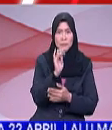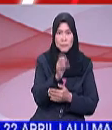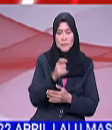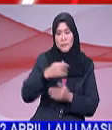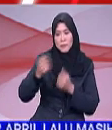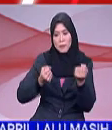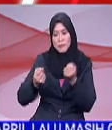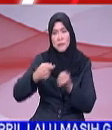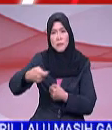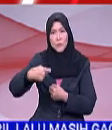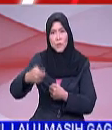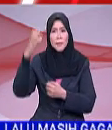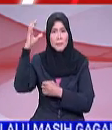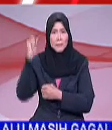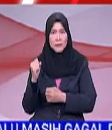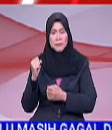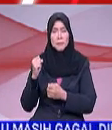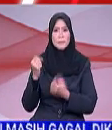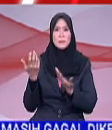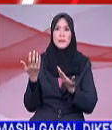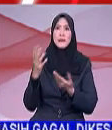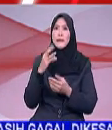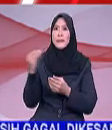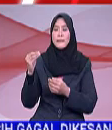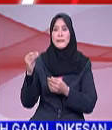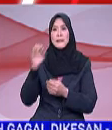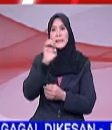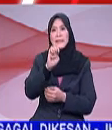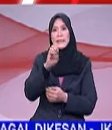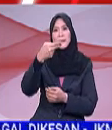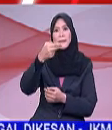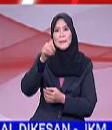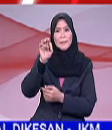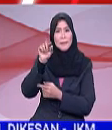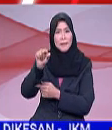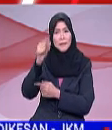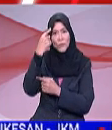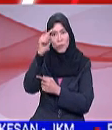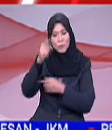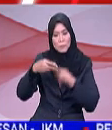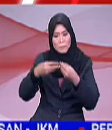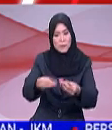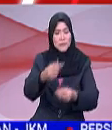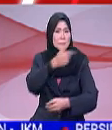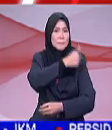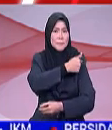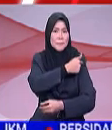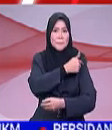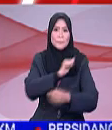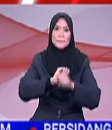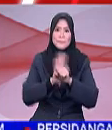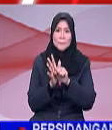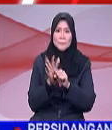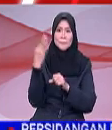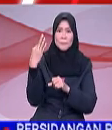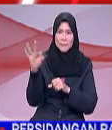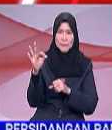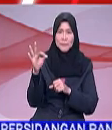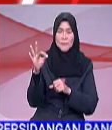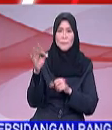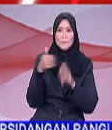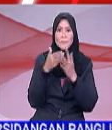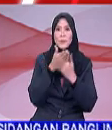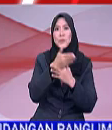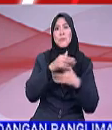sewa, bas termasuk bas persiaran serta e-hailing di negeri ini untuk diberi suntikan vaksin COVID-19